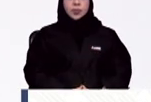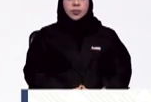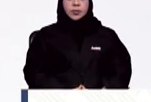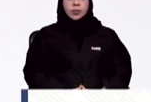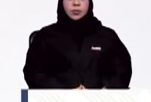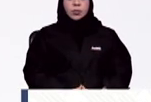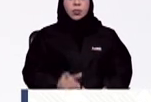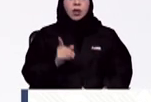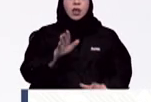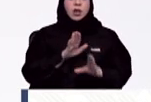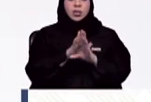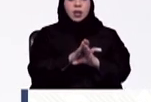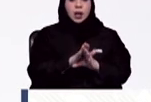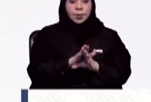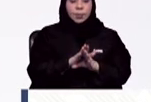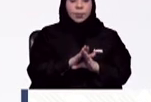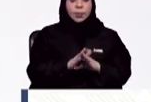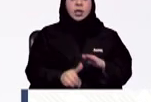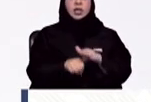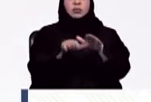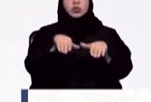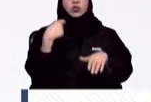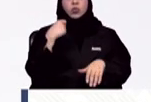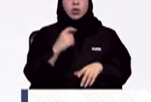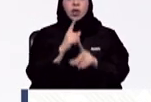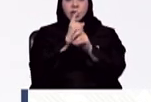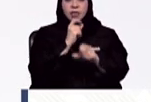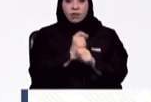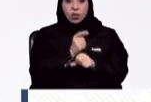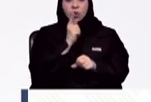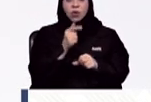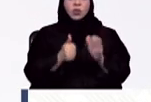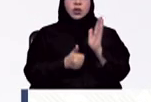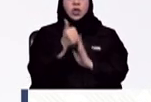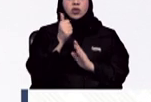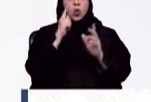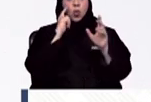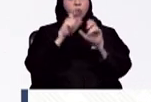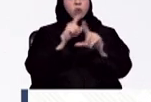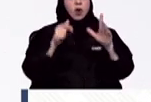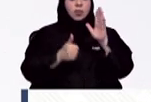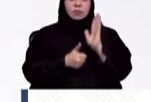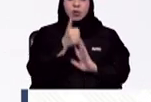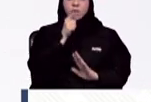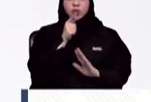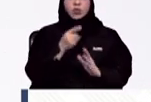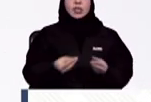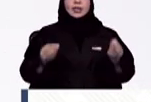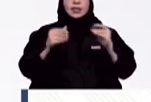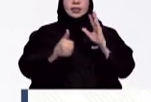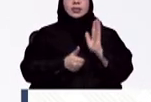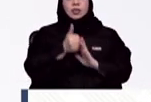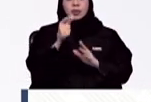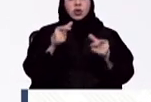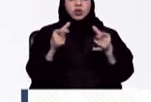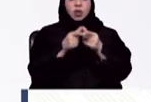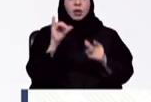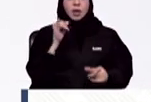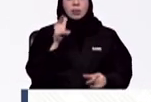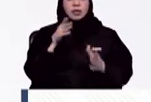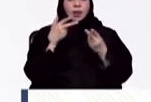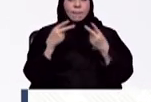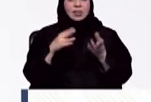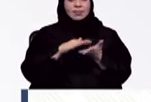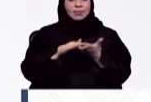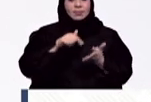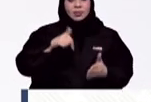ولي عهده الأمين رئيس مجلس الوزراء حفظه الله على النجاح الباهر والمميز اللي حققته القمة العربية اللي احتضنتها مملكة